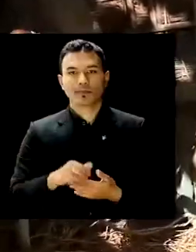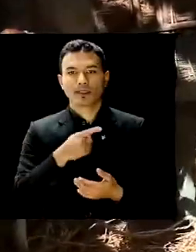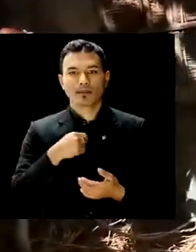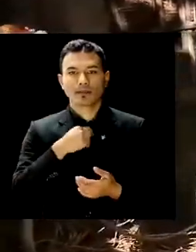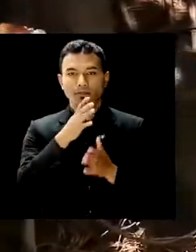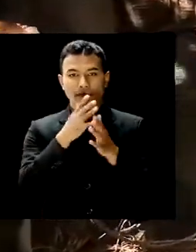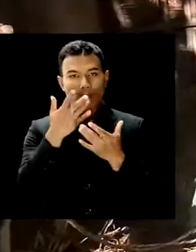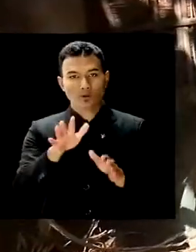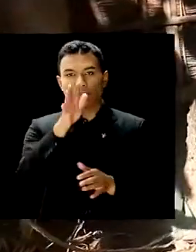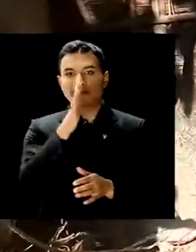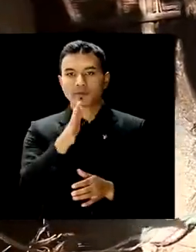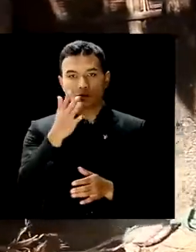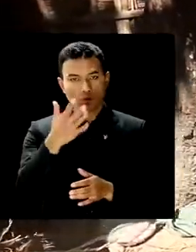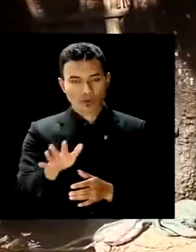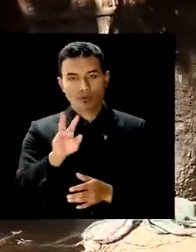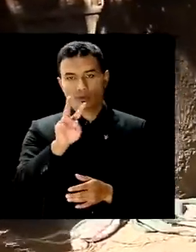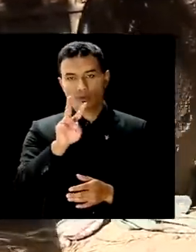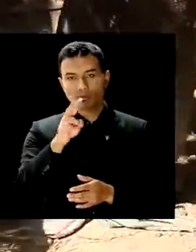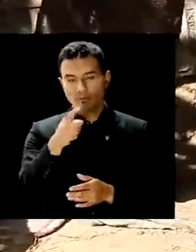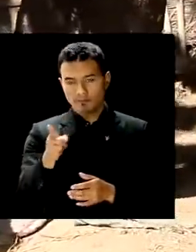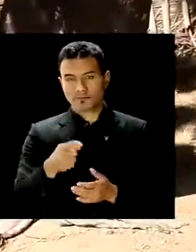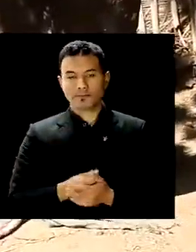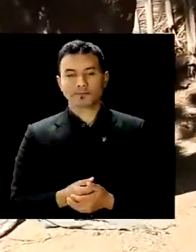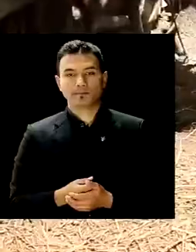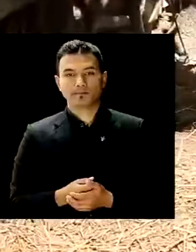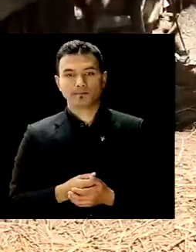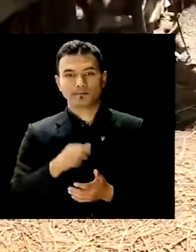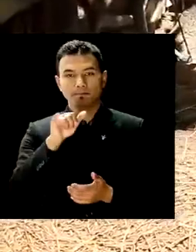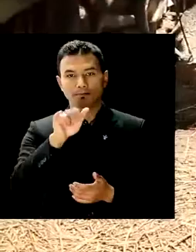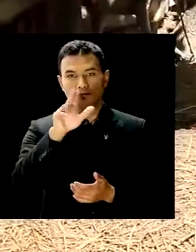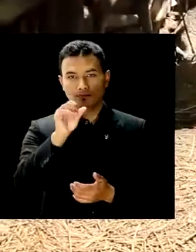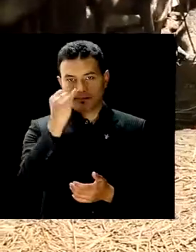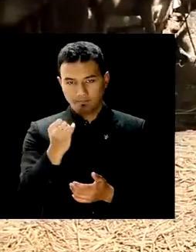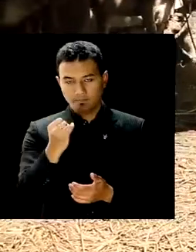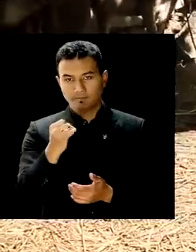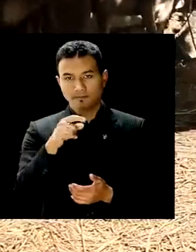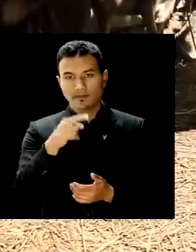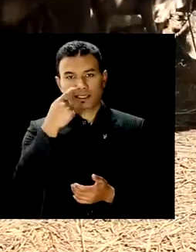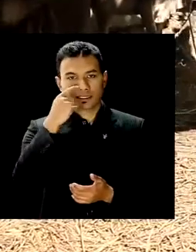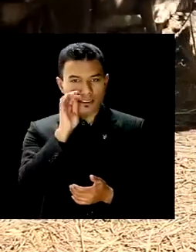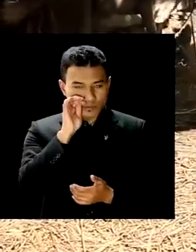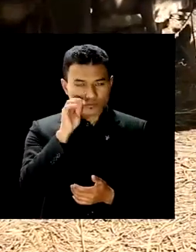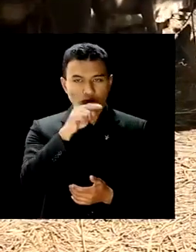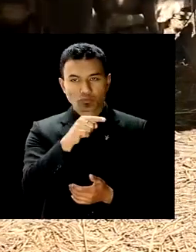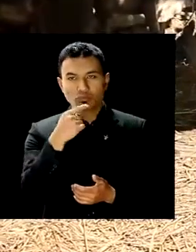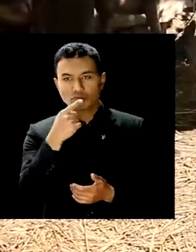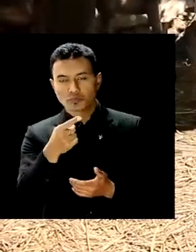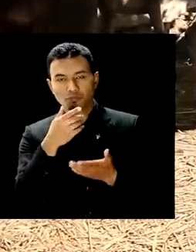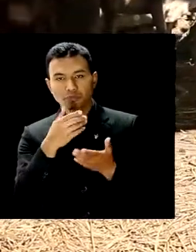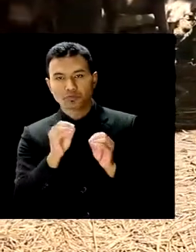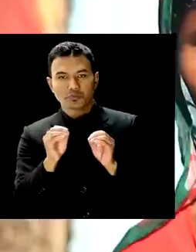शादी भेला 5 वर्ष भेल 2 धियापुता छै 2 बेटी साधन नहि रहै कोनो था